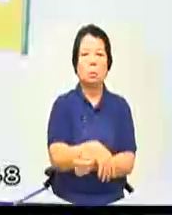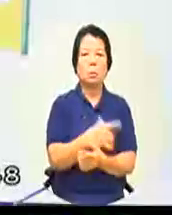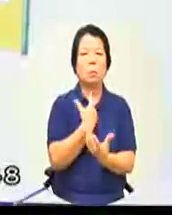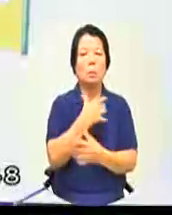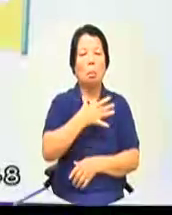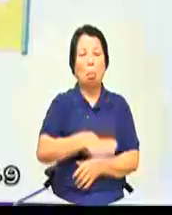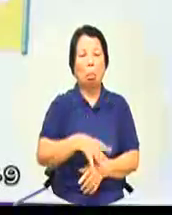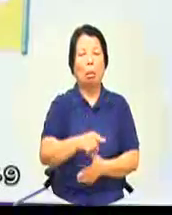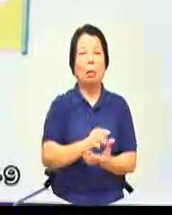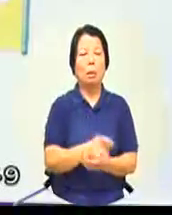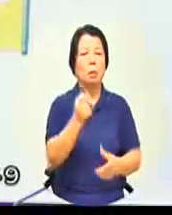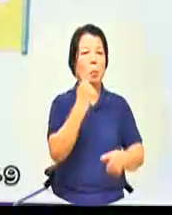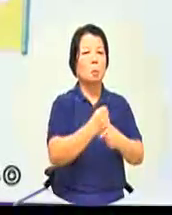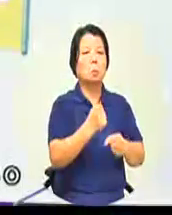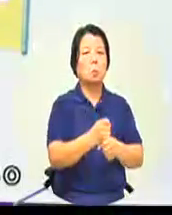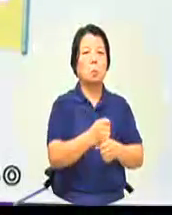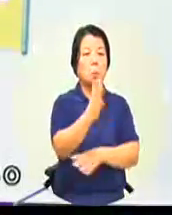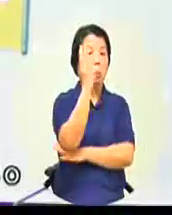务人员啊。